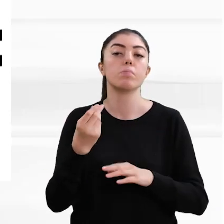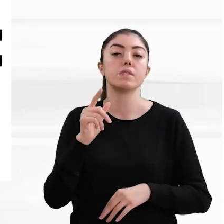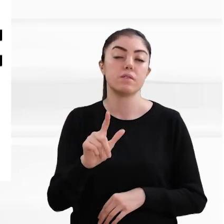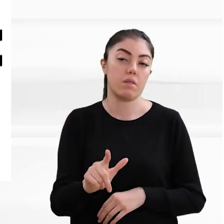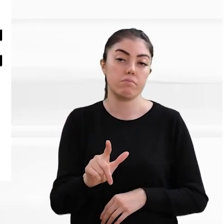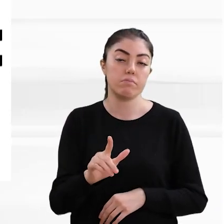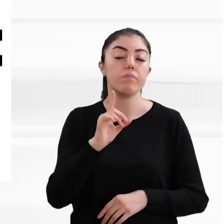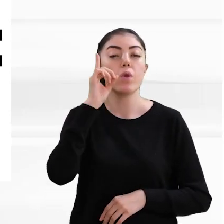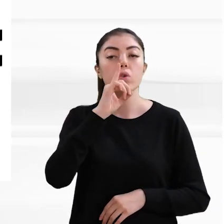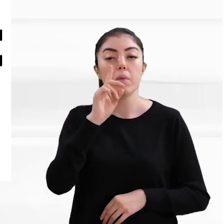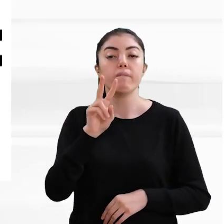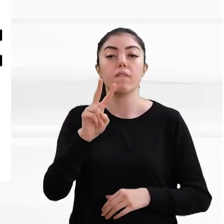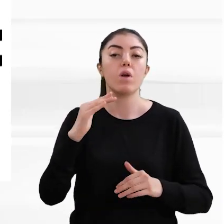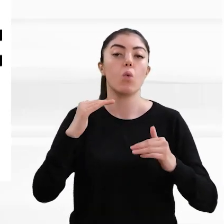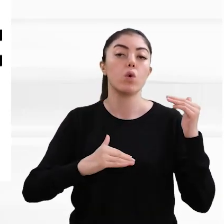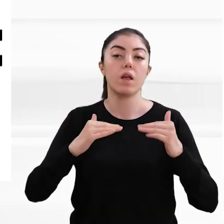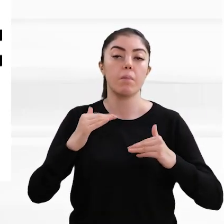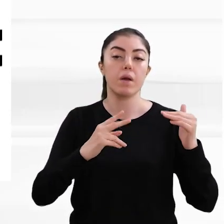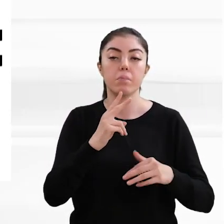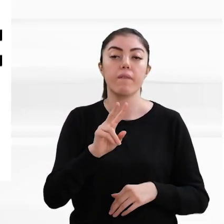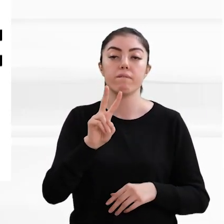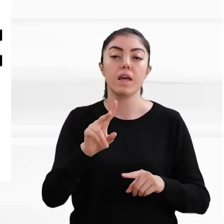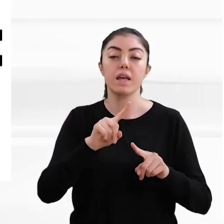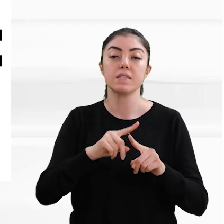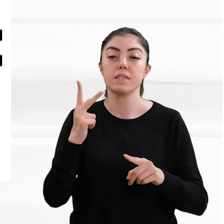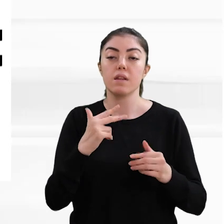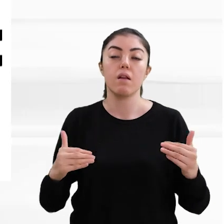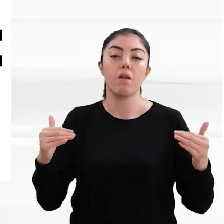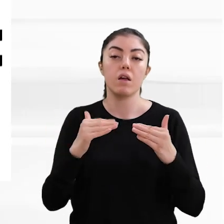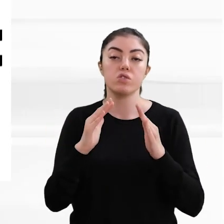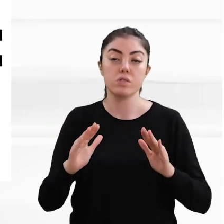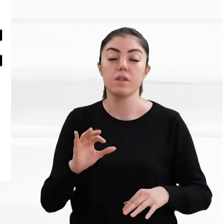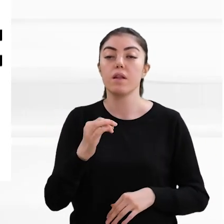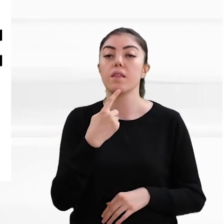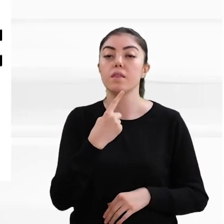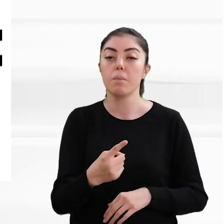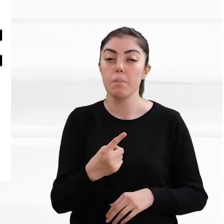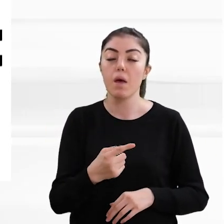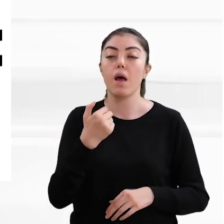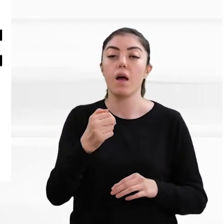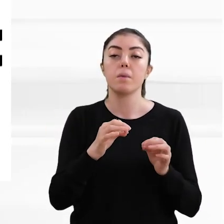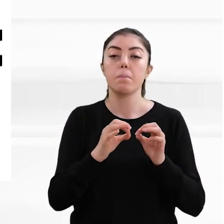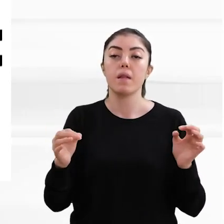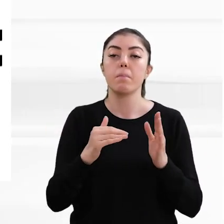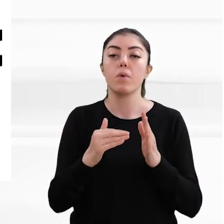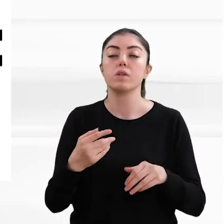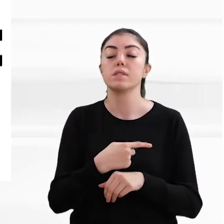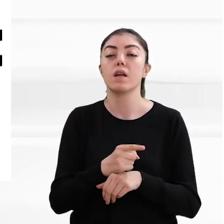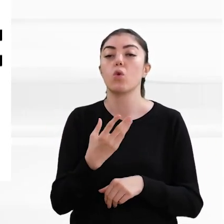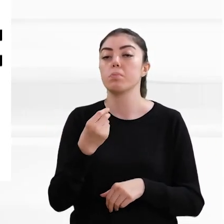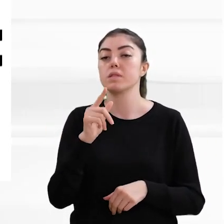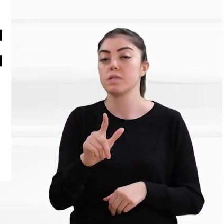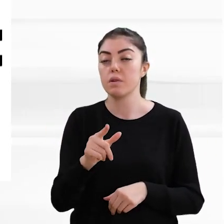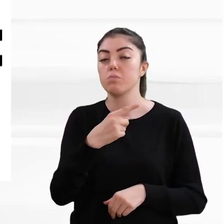gerekir. O zaman V ortalama V x hızına eşit olacak. Yani 6 metre bölü saniye